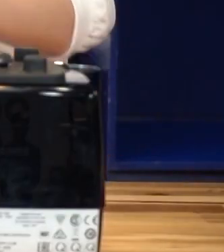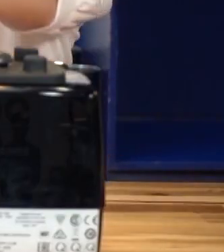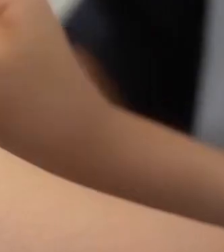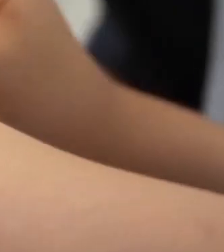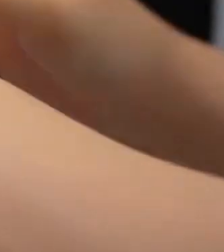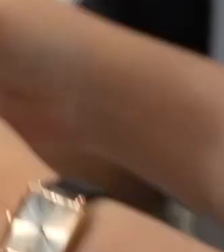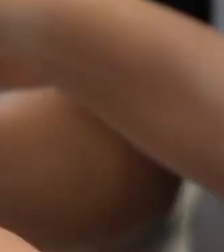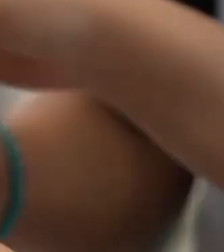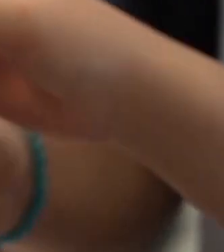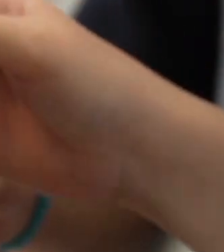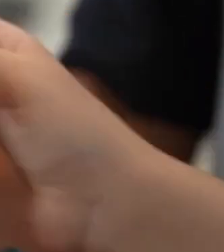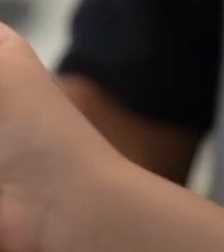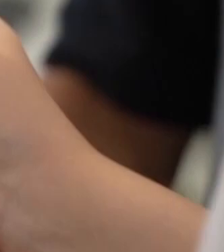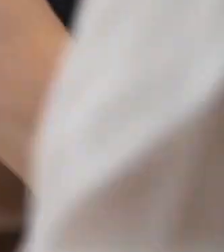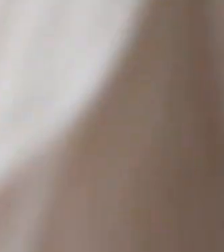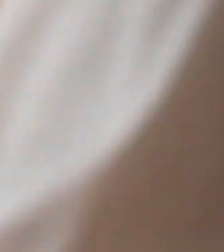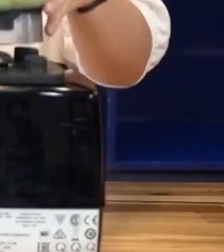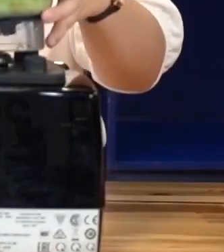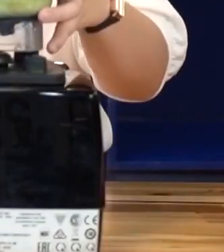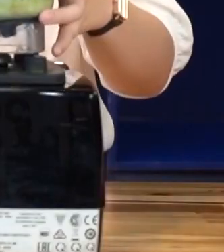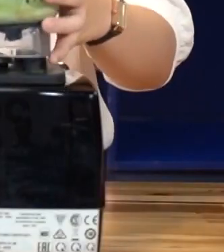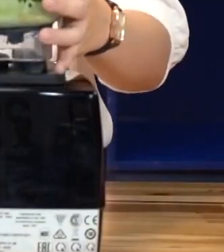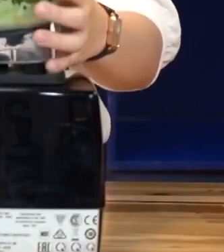ท่านปิดฝาโถปั่นและนำไปวางที่เครื่องปั่น